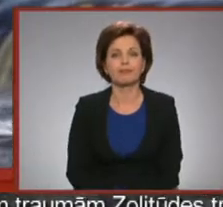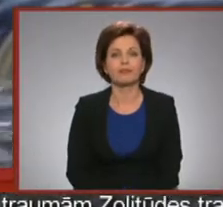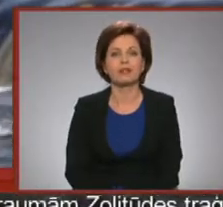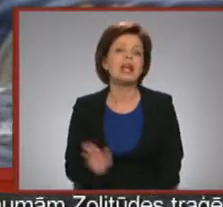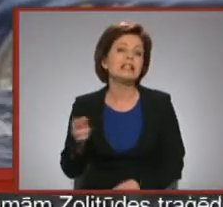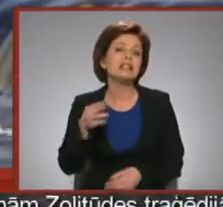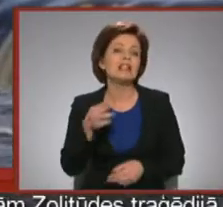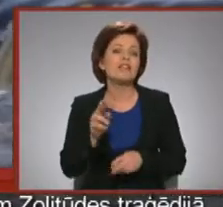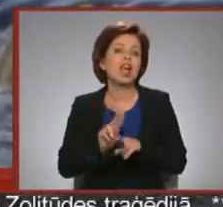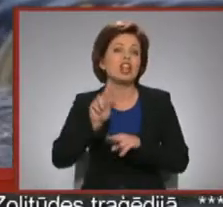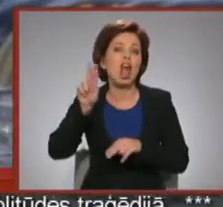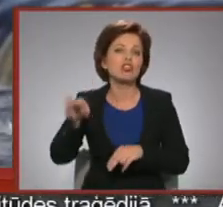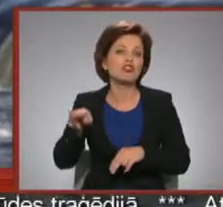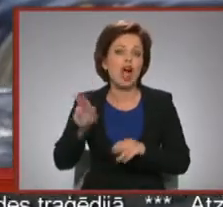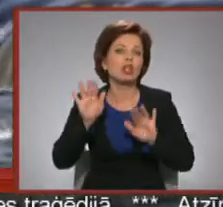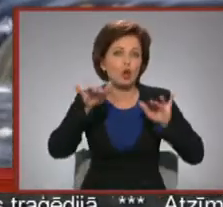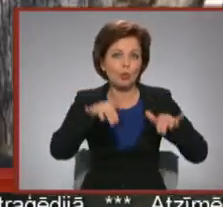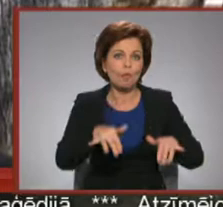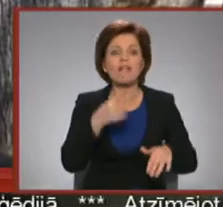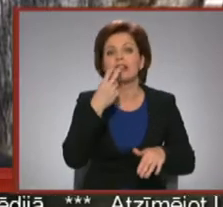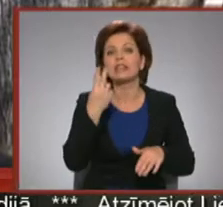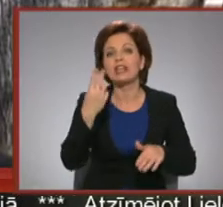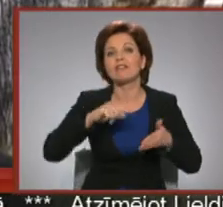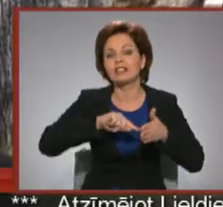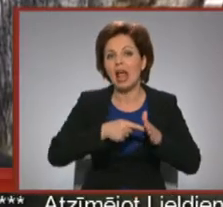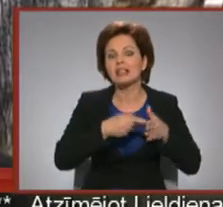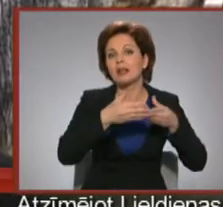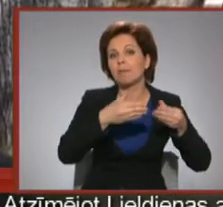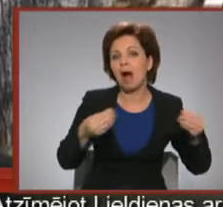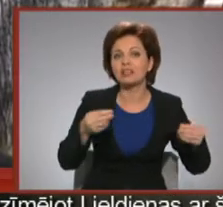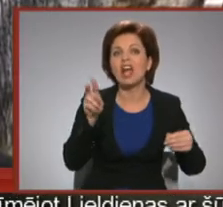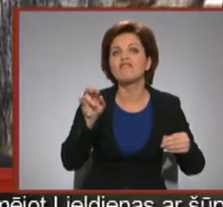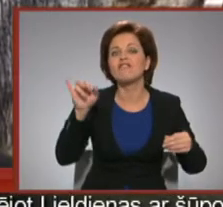Zivu lēkšanu pāri rumbai var redzēt divas reizes gadā. Pavasarī